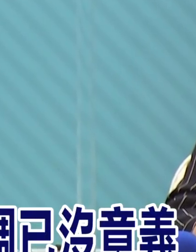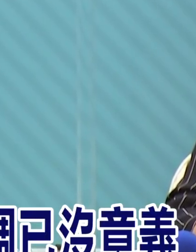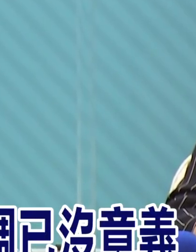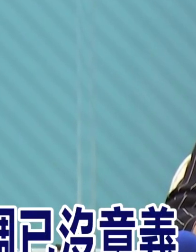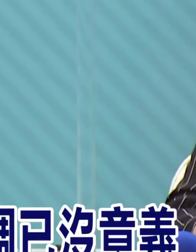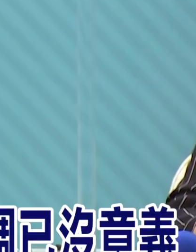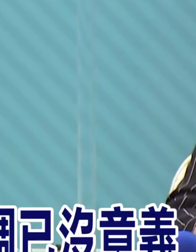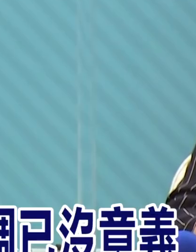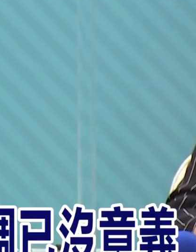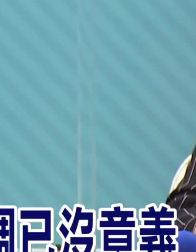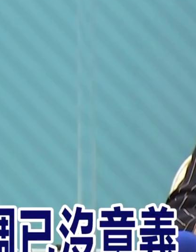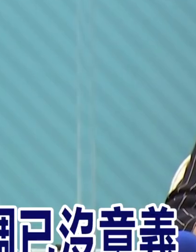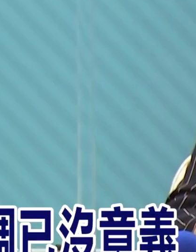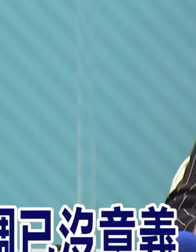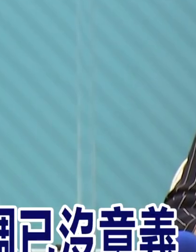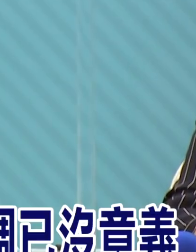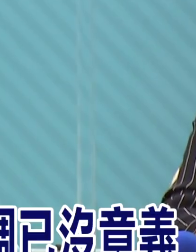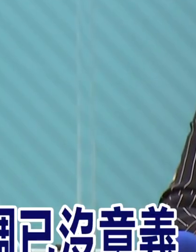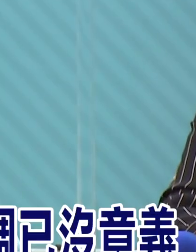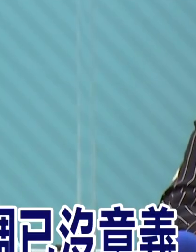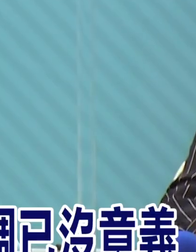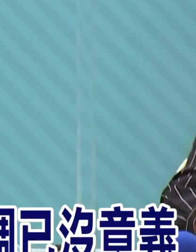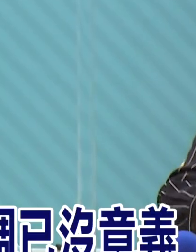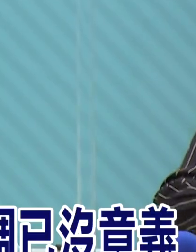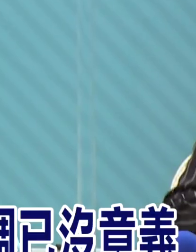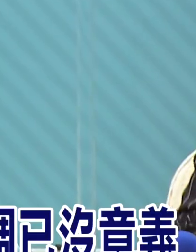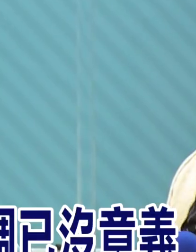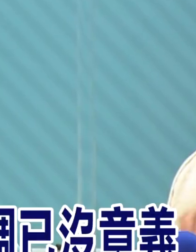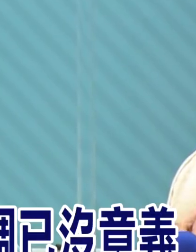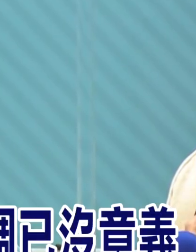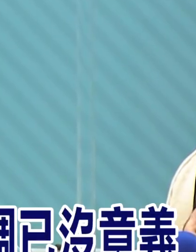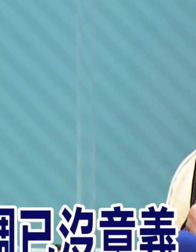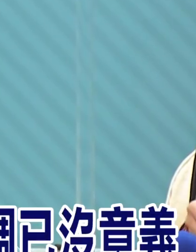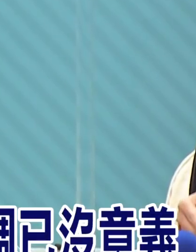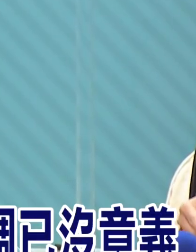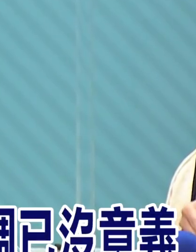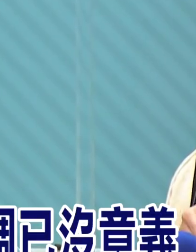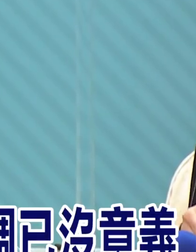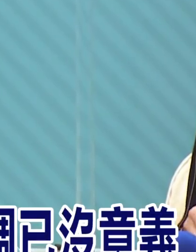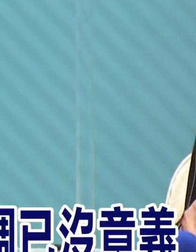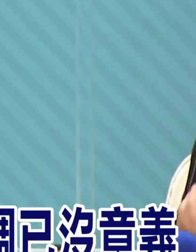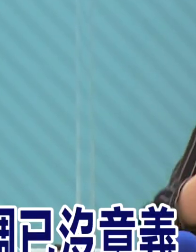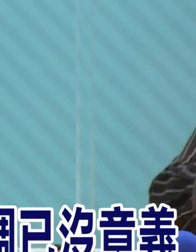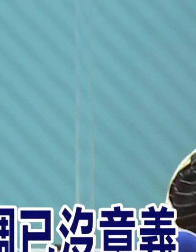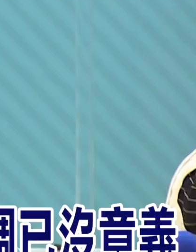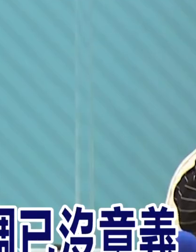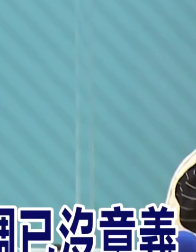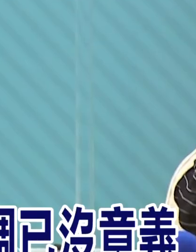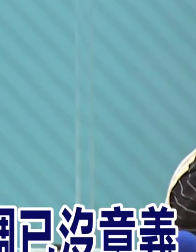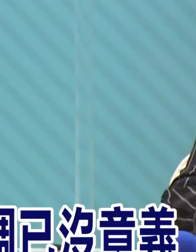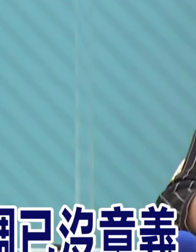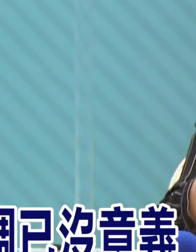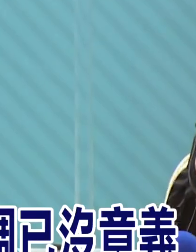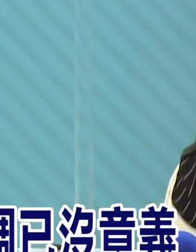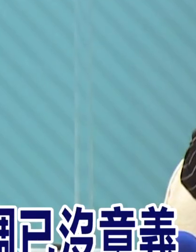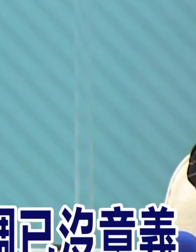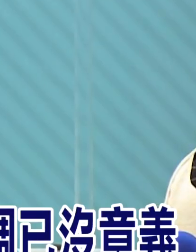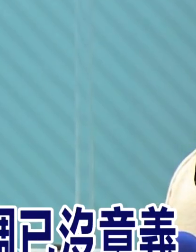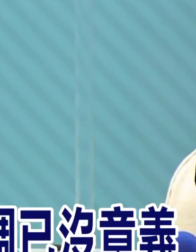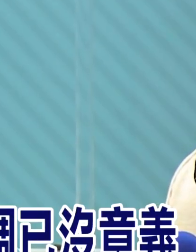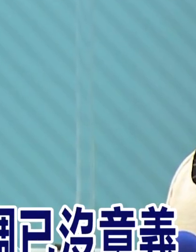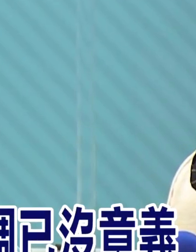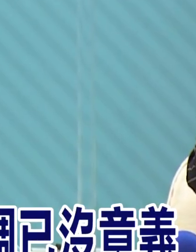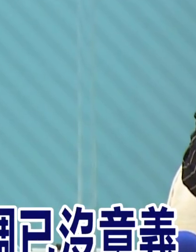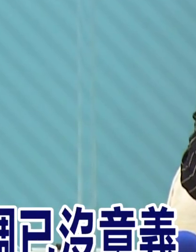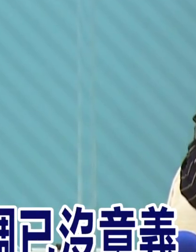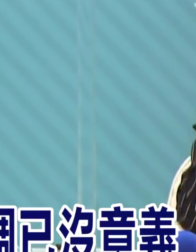找不到感染源。那所以特别是在新北地区、双北地区，你知道吗？因为这个人数，这个找不